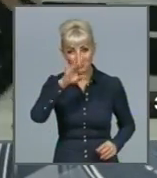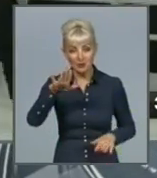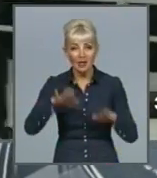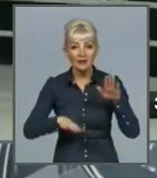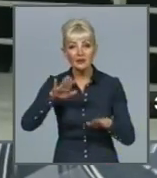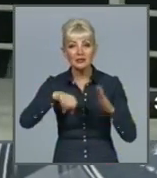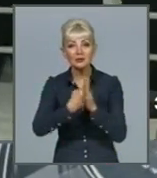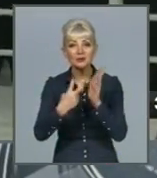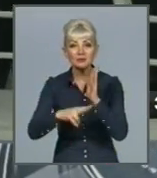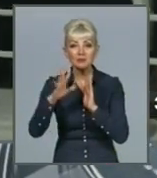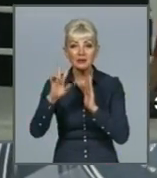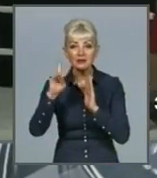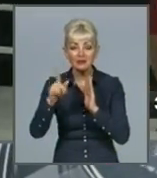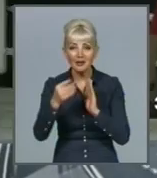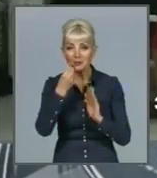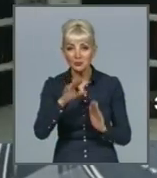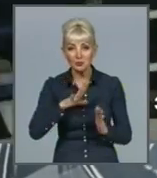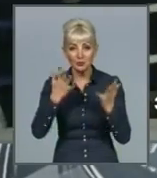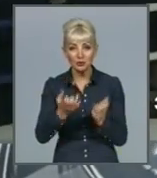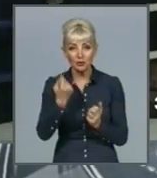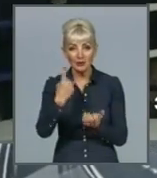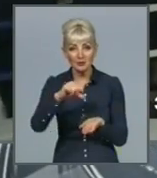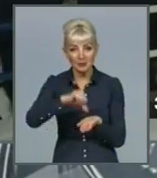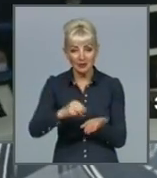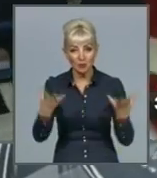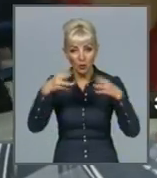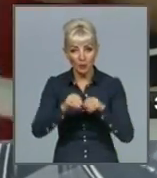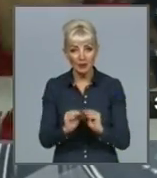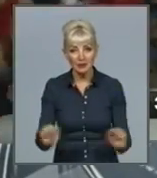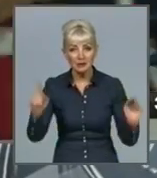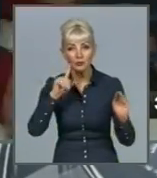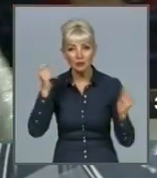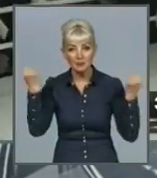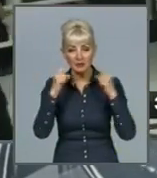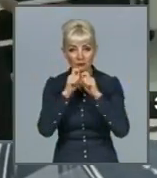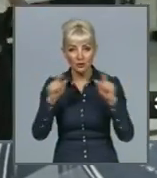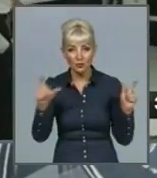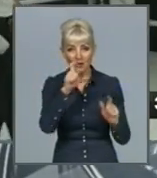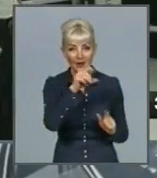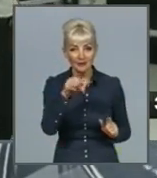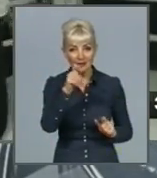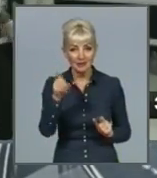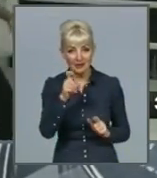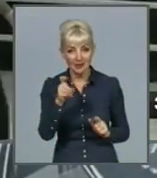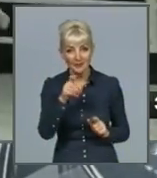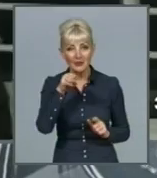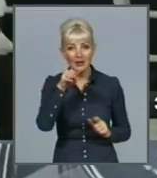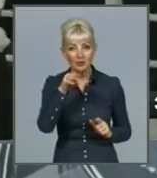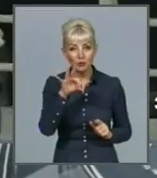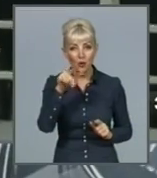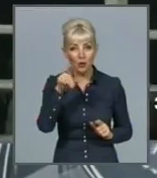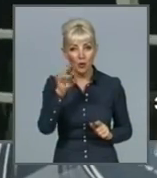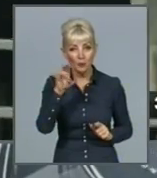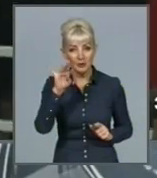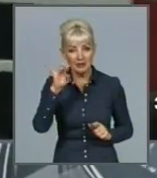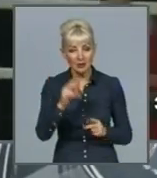килограммов отличился еще один представитель комплексной детско-юношеской спортивной школы ХТЗ Илья Тагабицкий. Ученик Романа Черникова